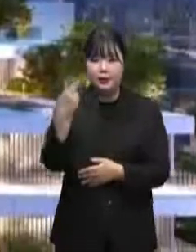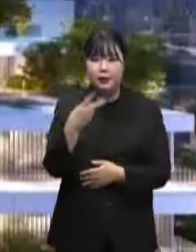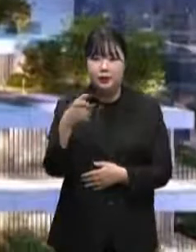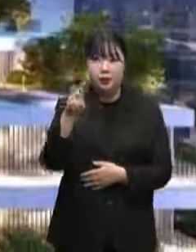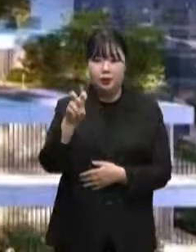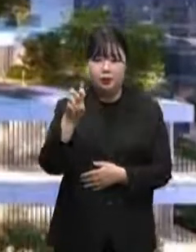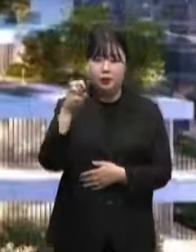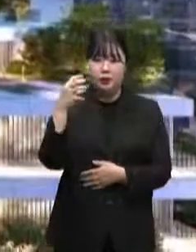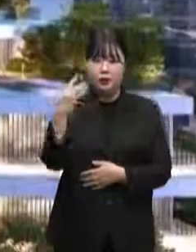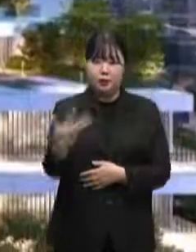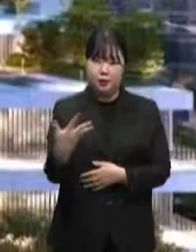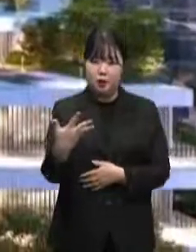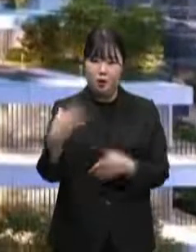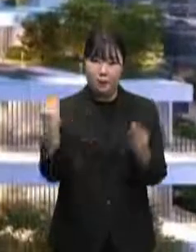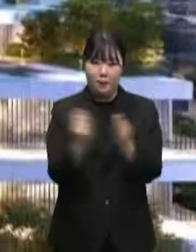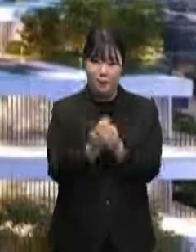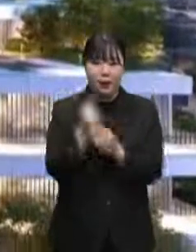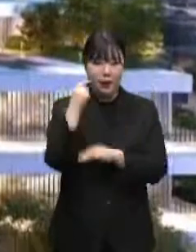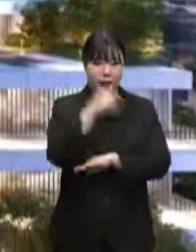완공할 예정입니다